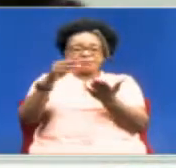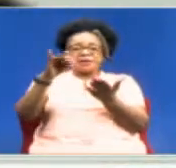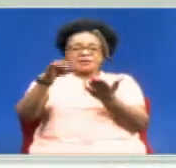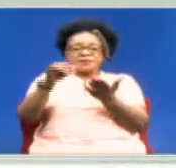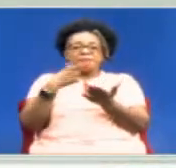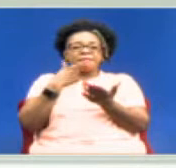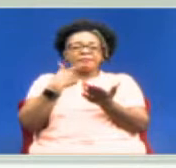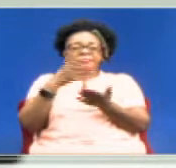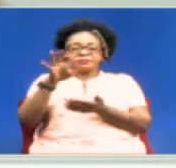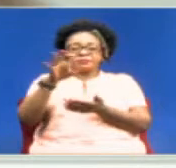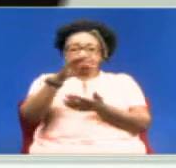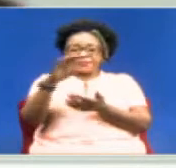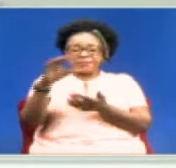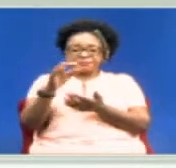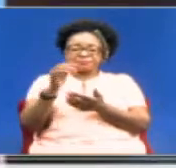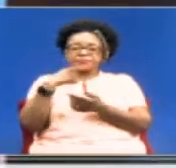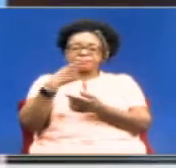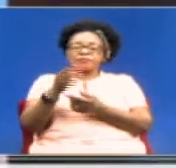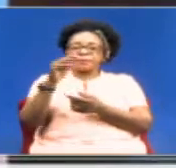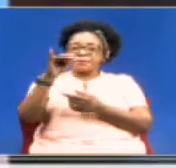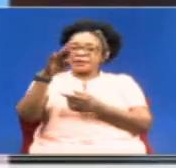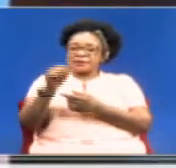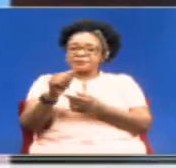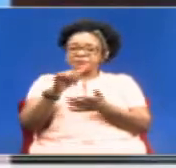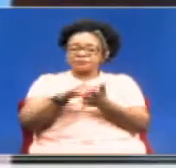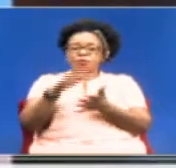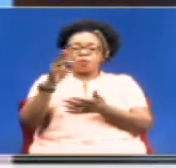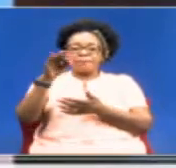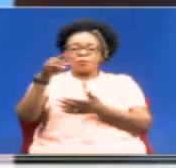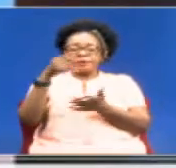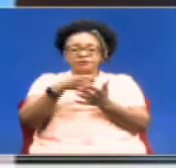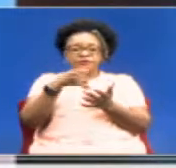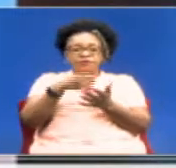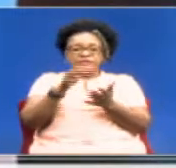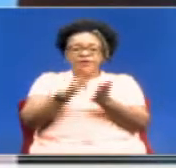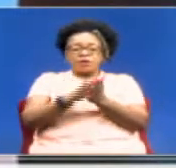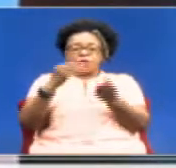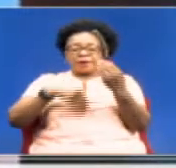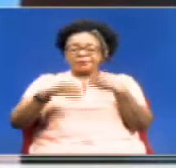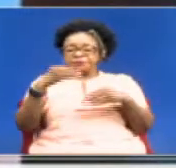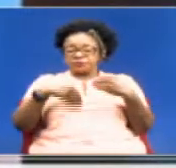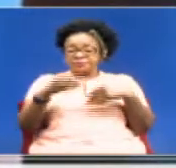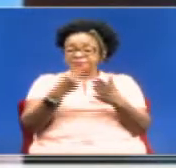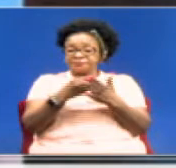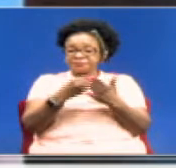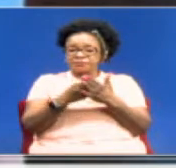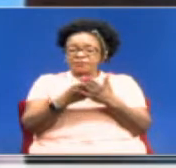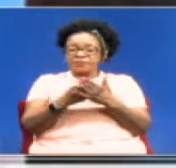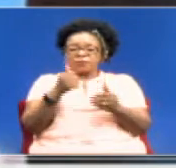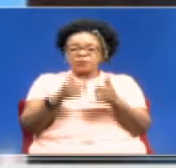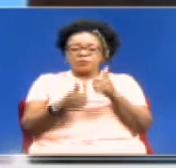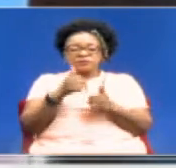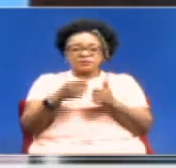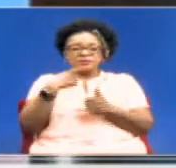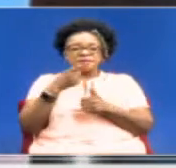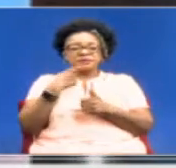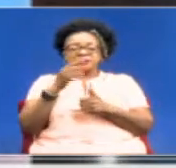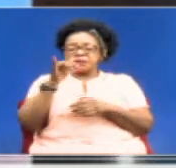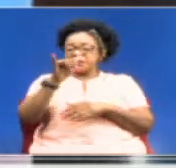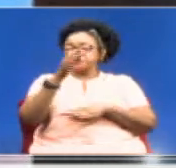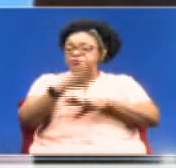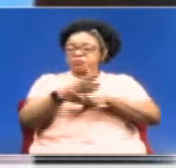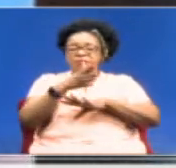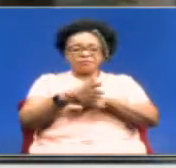EACC ilimueleza Maina kwamba Wambua alihusika katika ufujaji wa pesa, kauli wanayosema ni ya uongo na ya